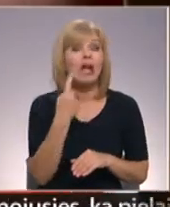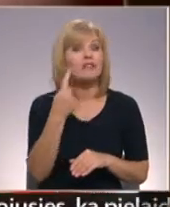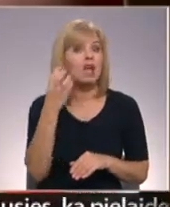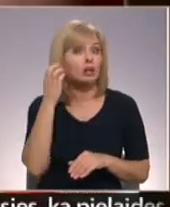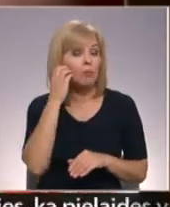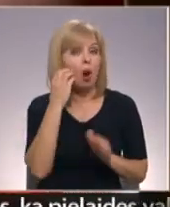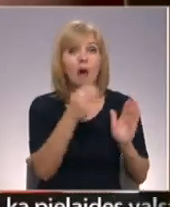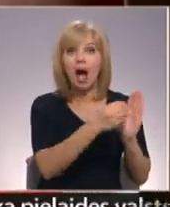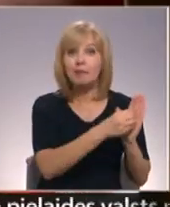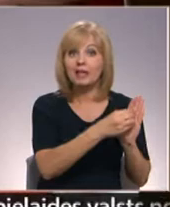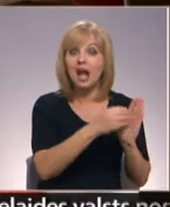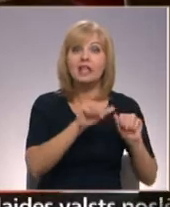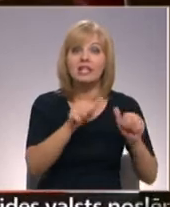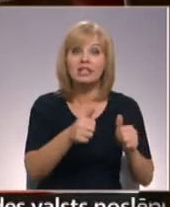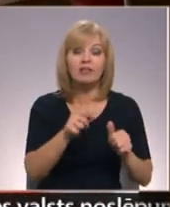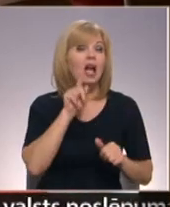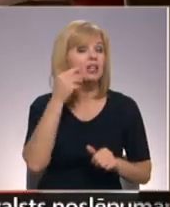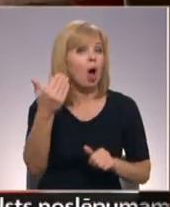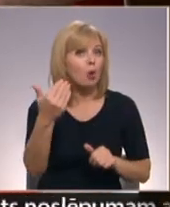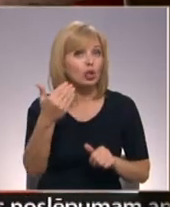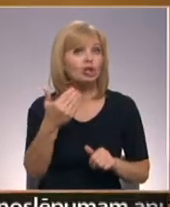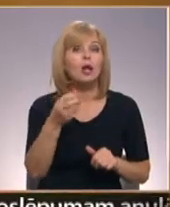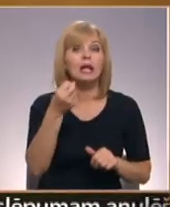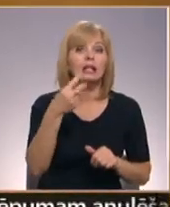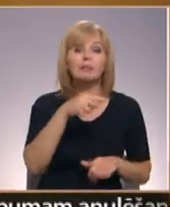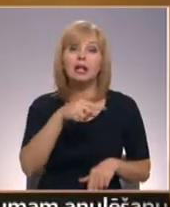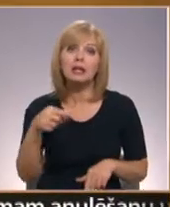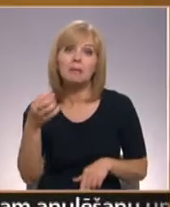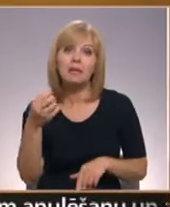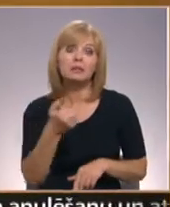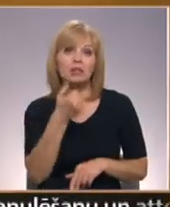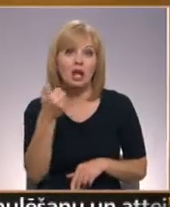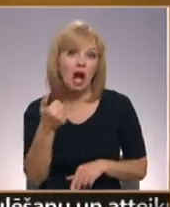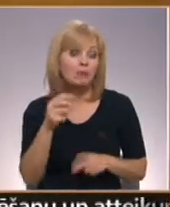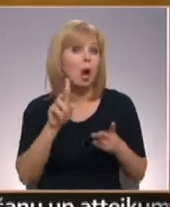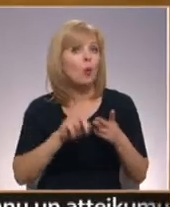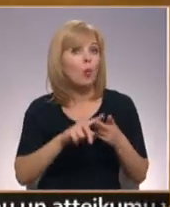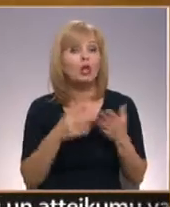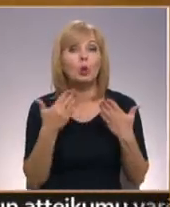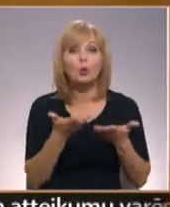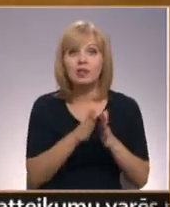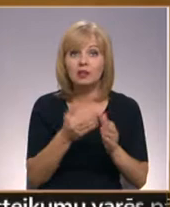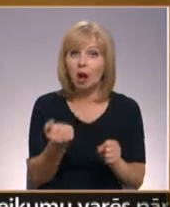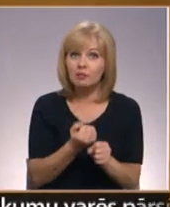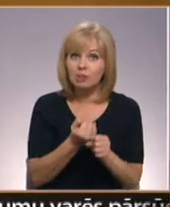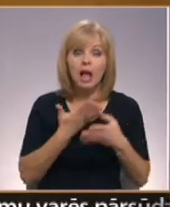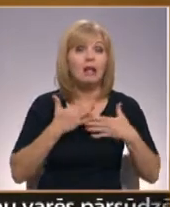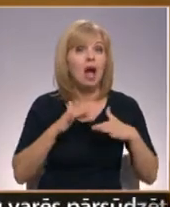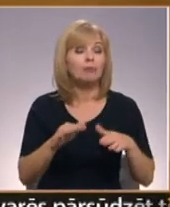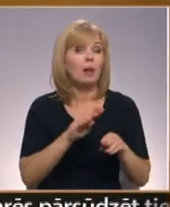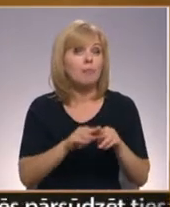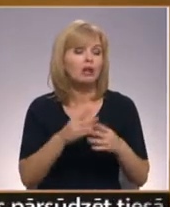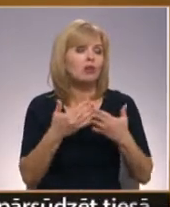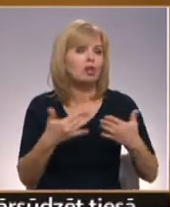mobilās aplikācijas izveide, kas paredzēta jauniešiem vecumā no 13 līdz 15 gadiem, otra – rokas grāmatas izstrāde par labdarības metodēm